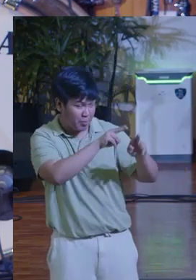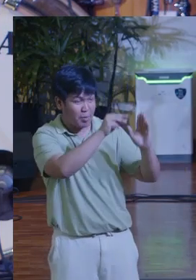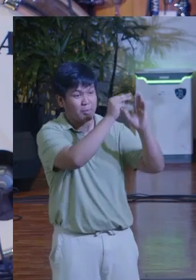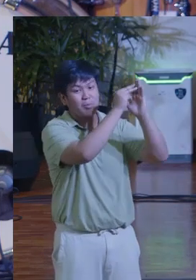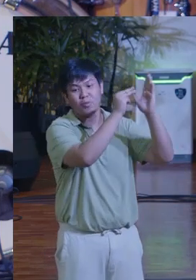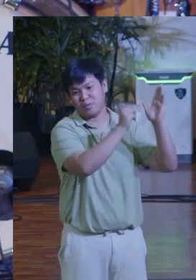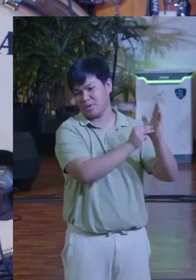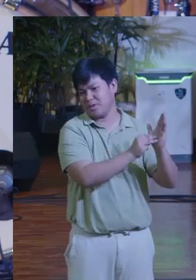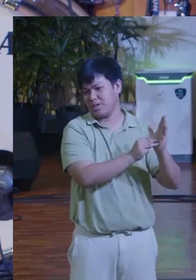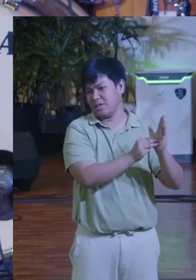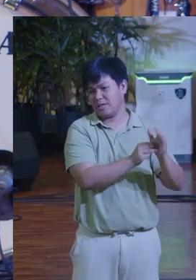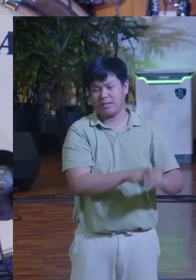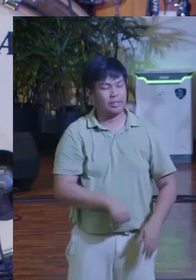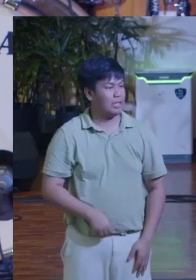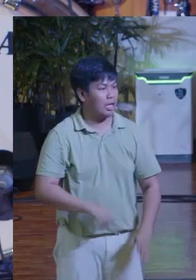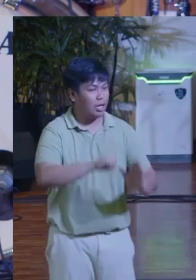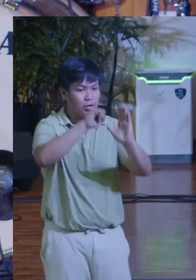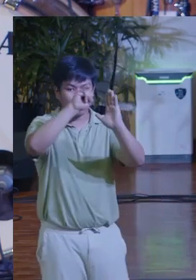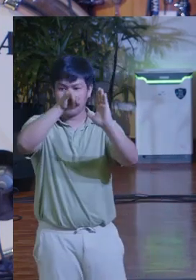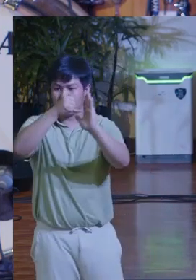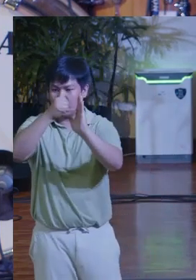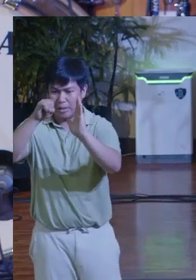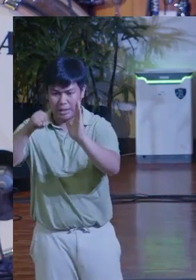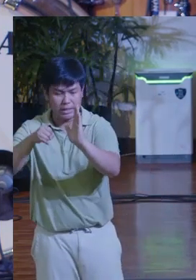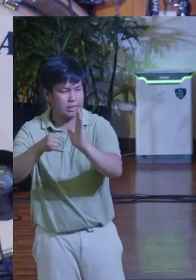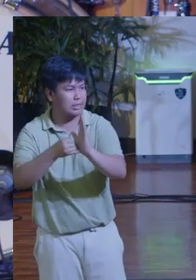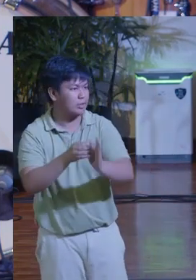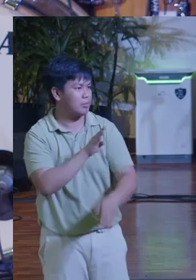Napakatapang nitong ina na ito.